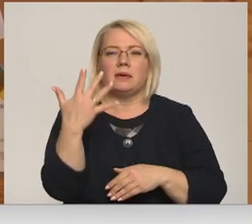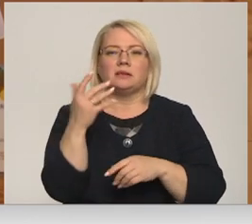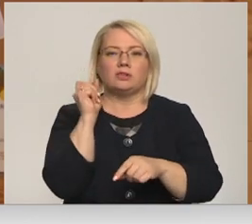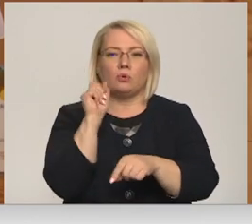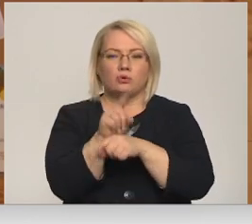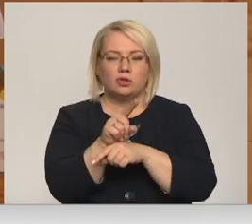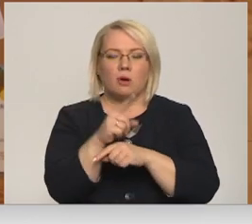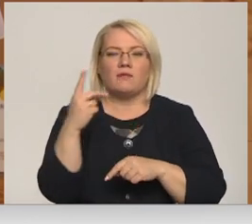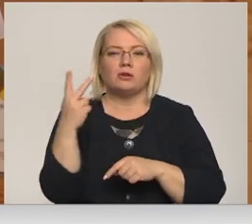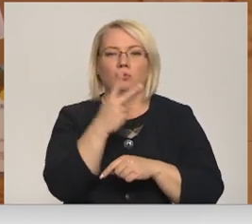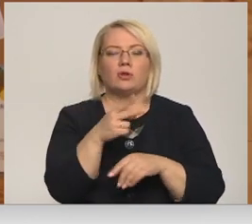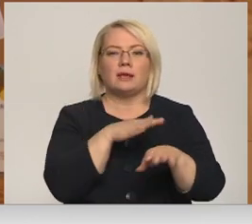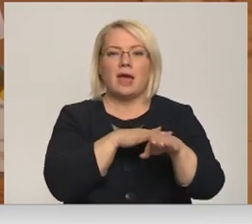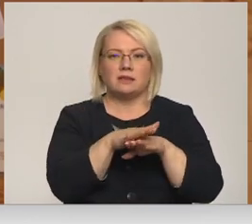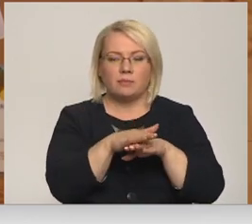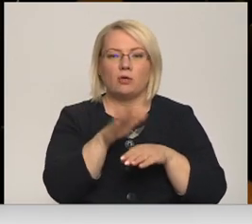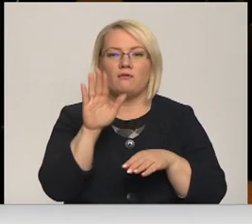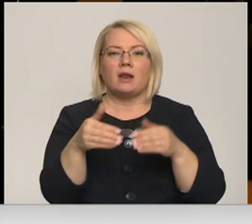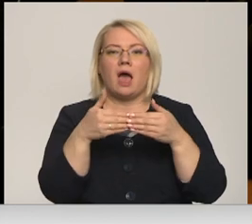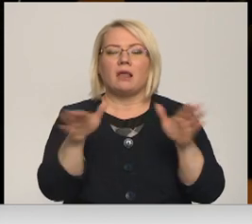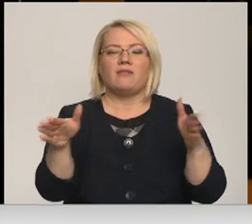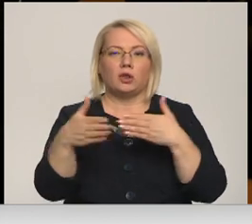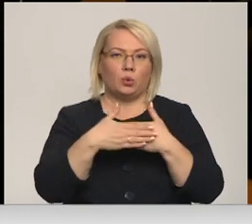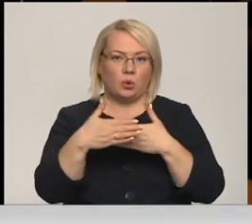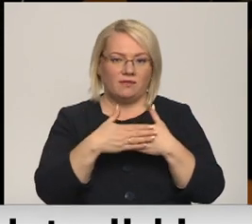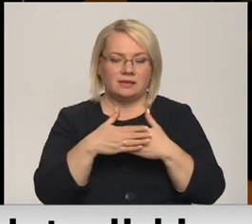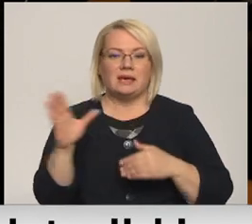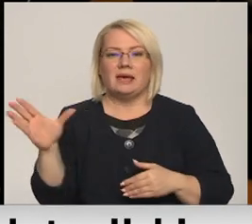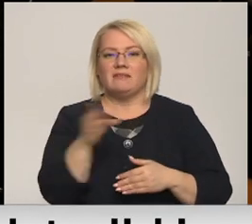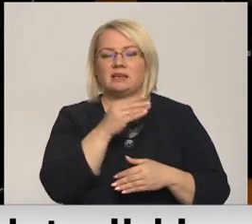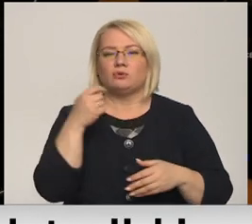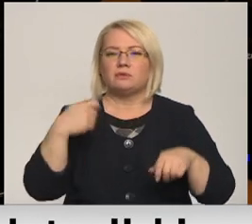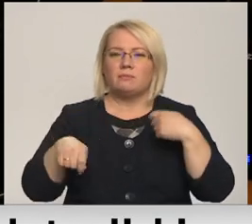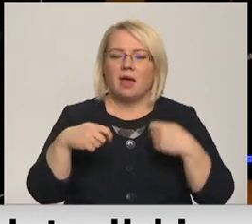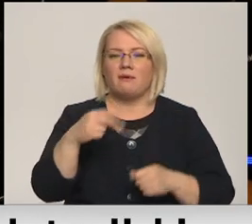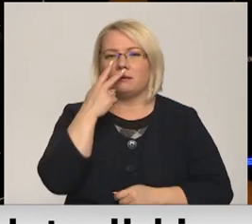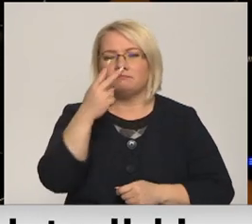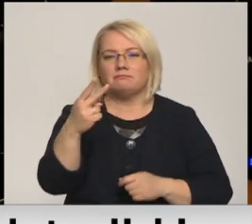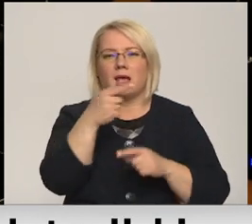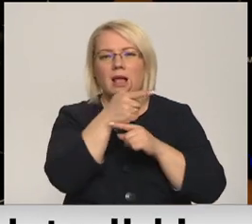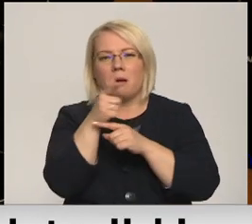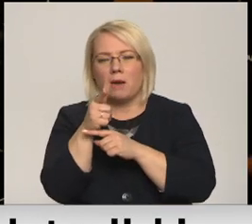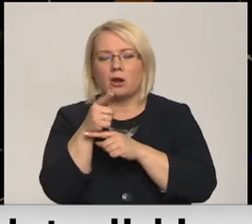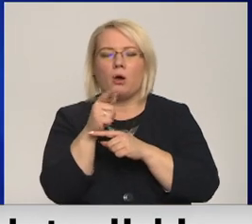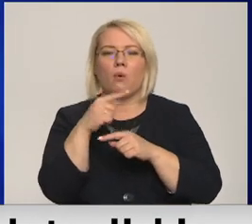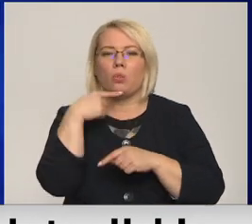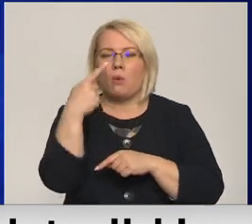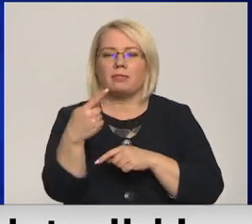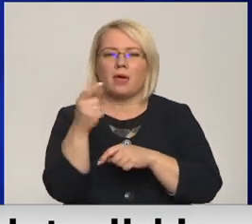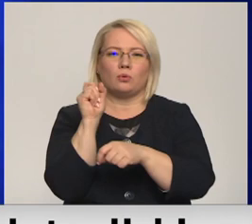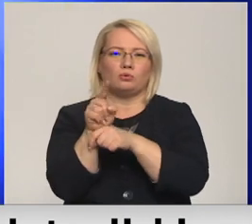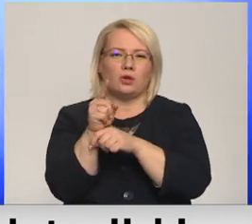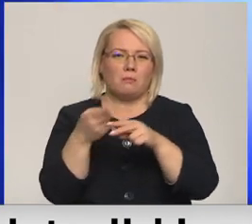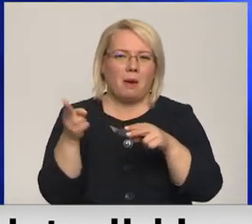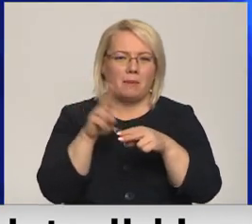ūtra jo izpildē, tu beigos teikti pie to, ka tu vari atliekt drovās. Visu spēli dalībniekus var vērot kamerās un dot arī papildus norādes. Vidējais